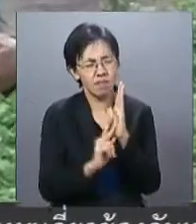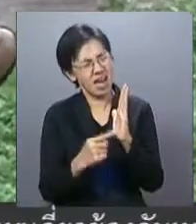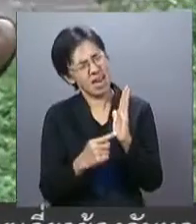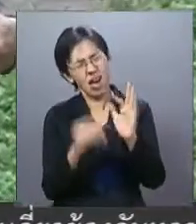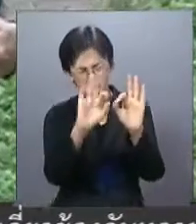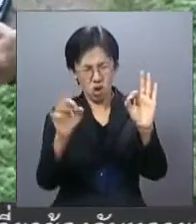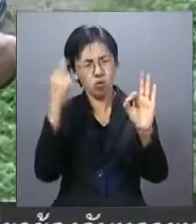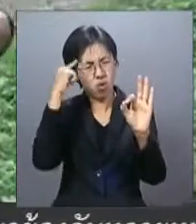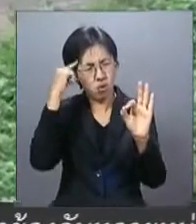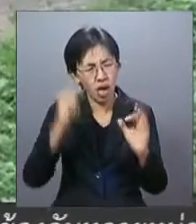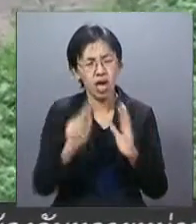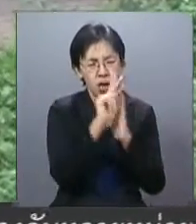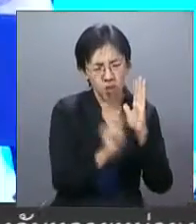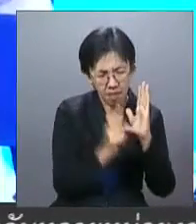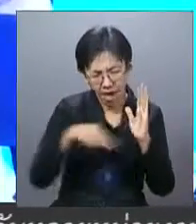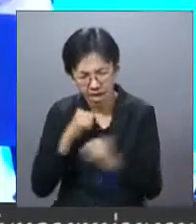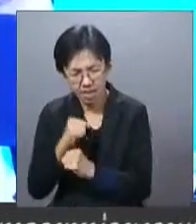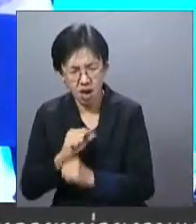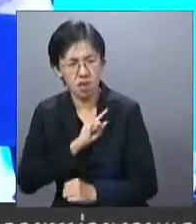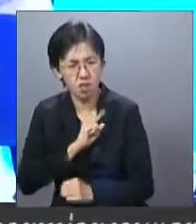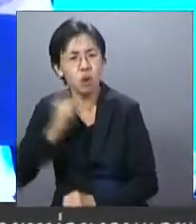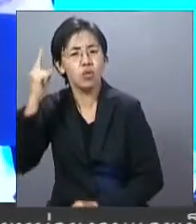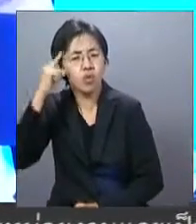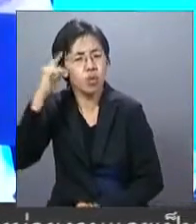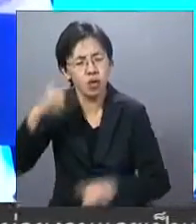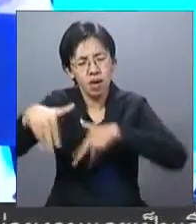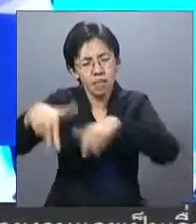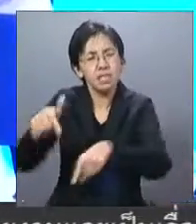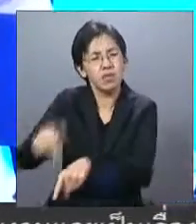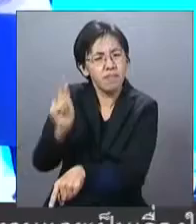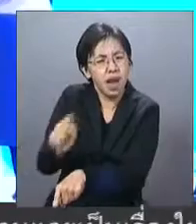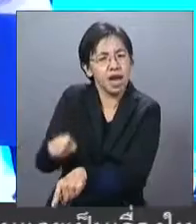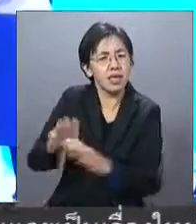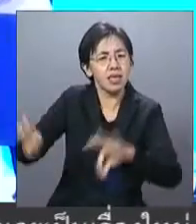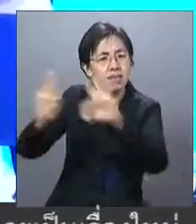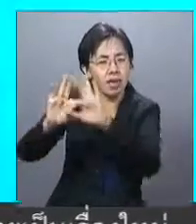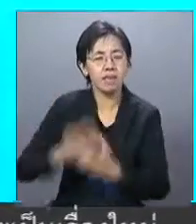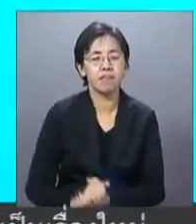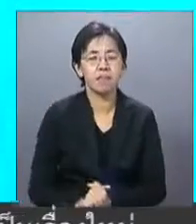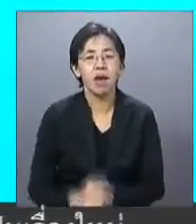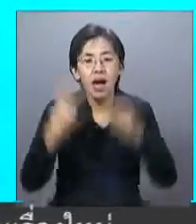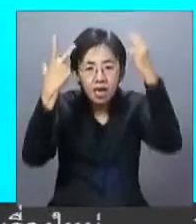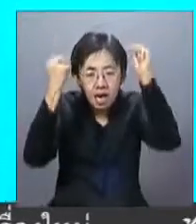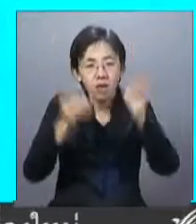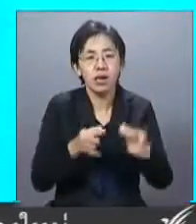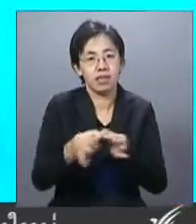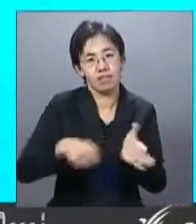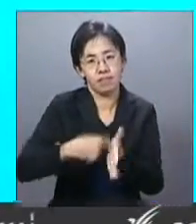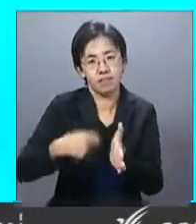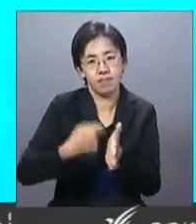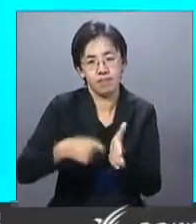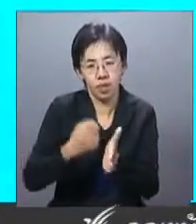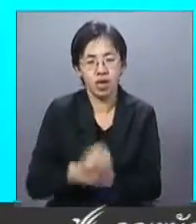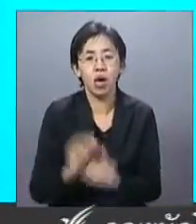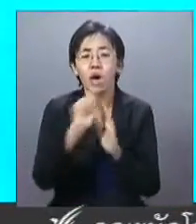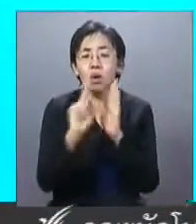ล้องกับการปฏิบัติหน้าที่และไม่ยึดหลักประชาชนค่ะแต่นายกก็ใช้เวทีนี้ชี้แจงเหตุผลในการบัง